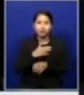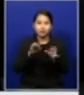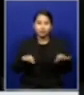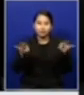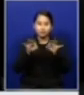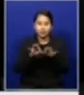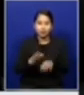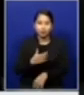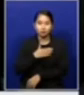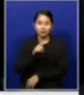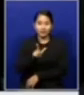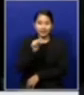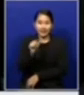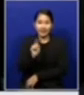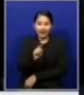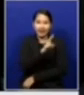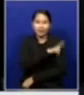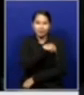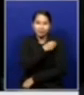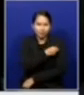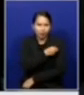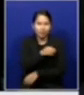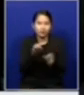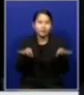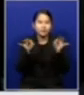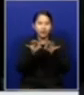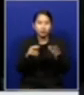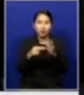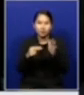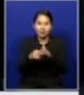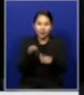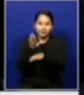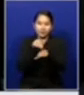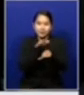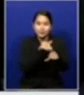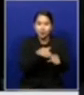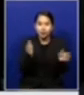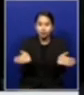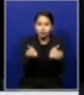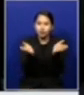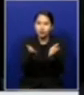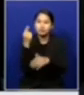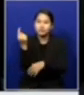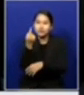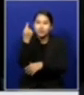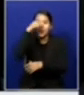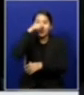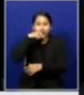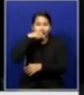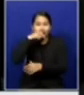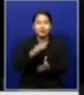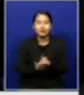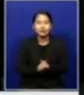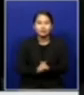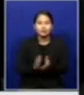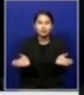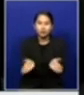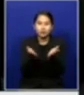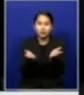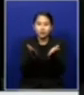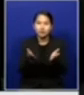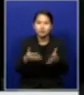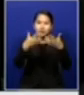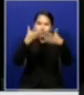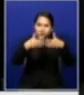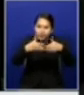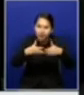านด้านสาธารณสุขมาเป็นตัวดึงดูดส่งเสริมการท่องเที่ยวมาส่งเสริมการอุตสาหกรรมส่